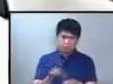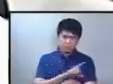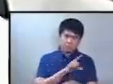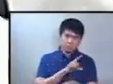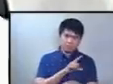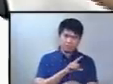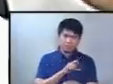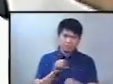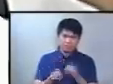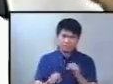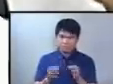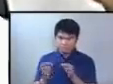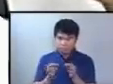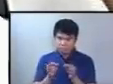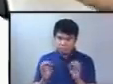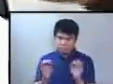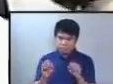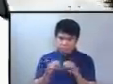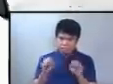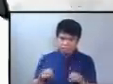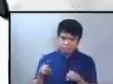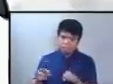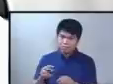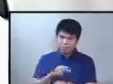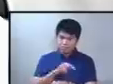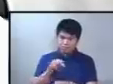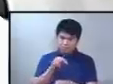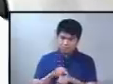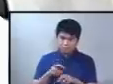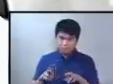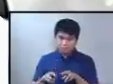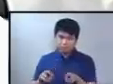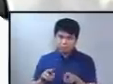So explain namin na wala namang station limits. Pero sa national roads,